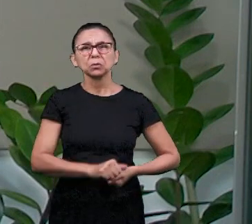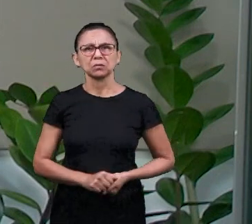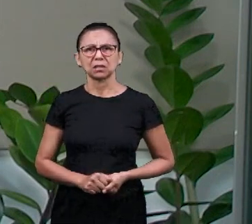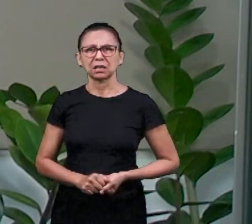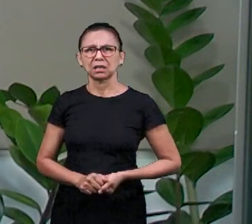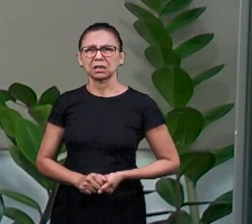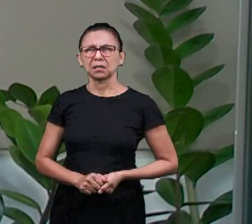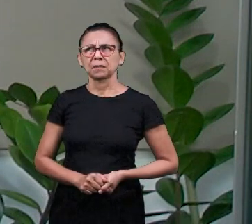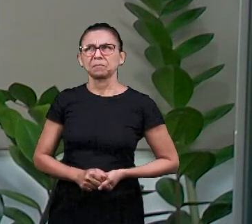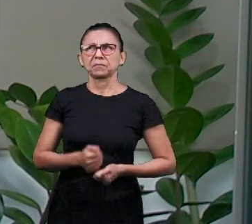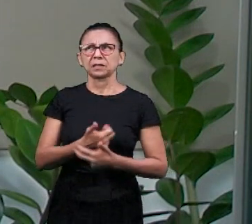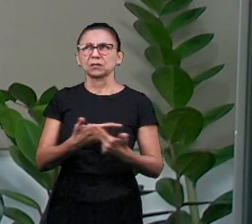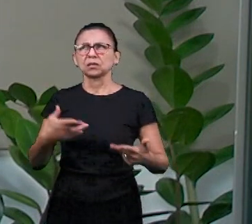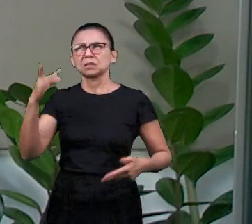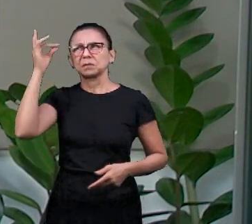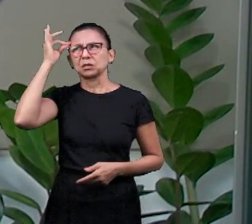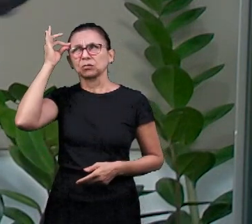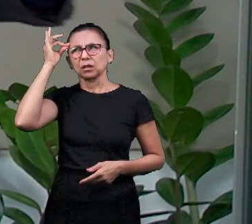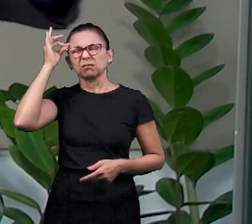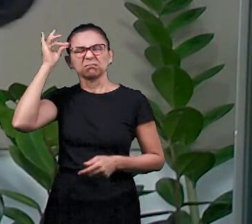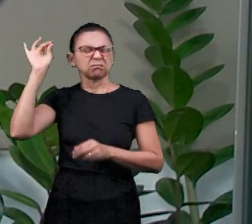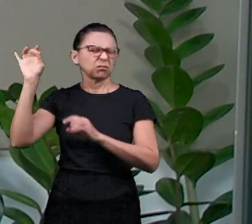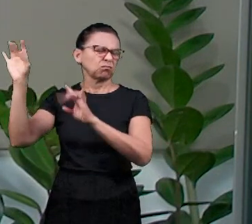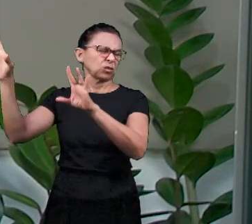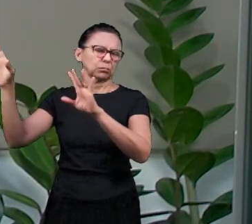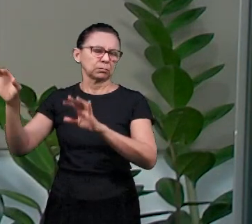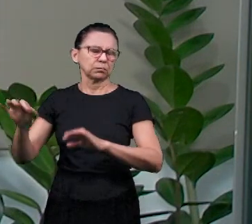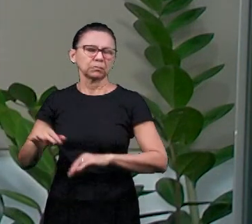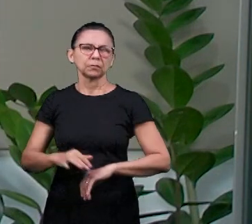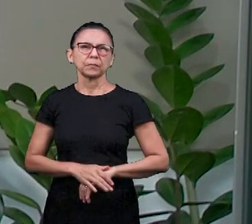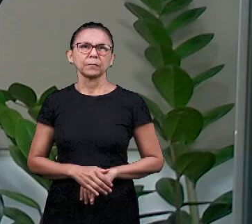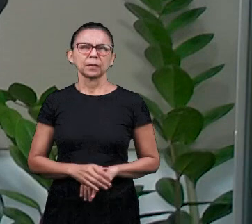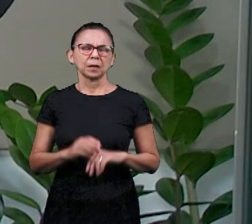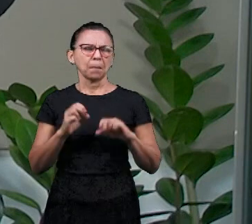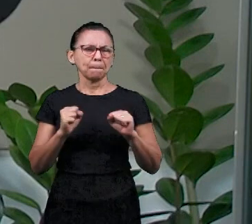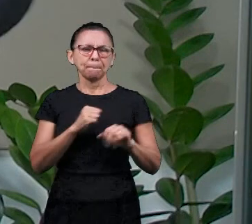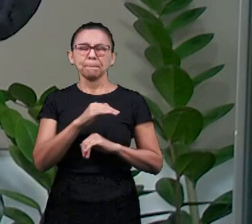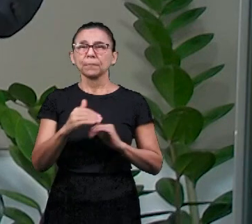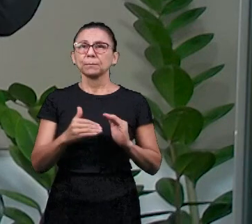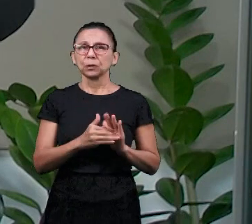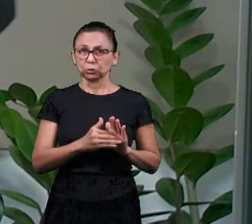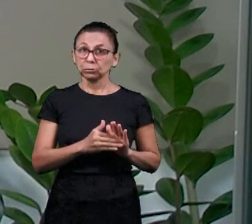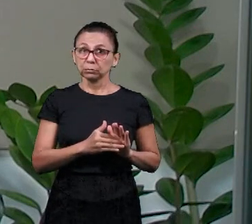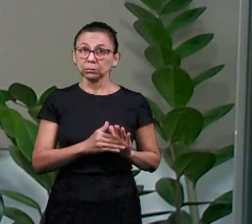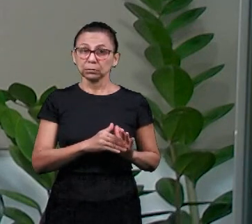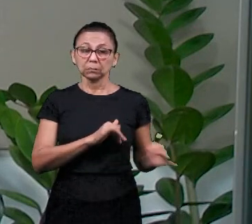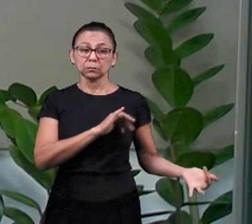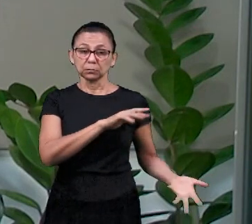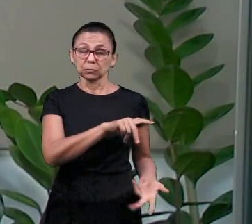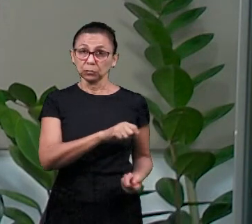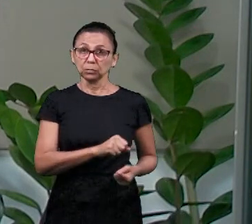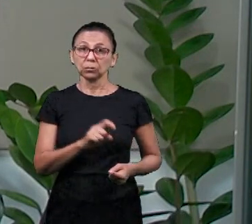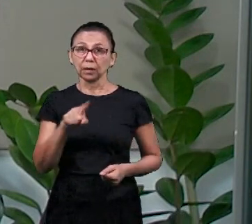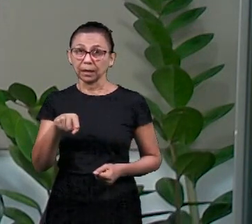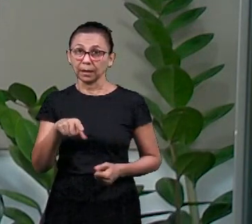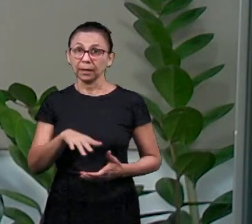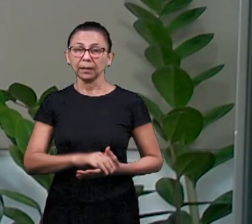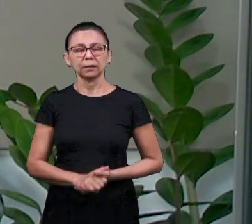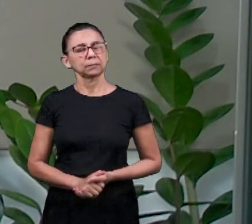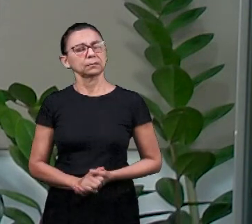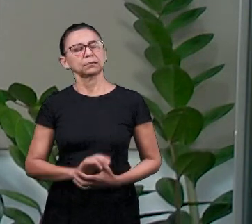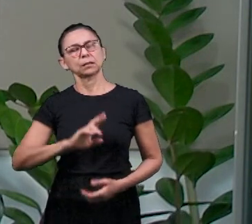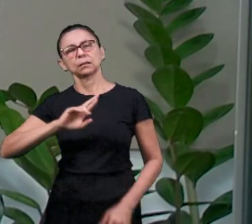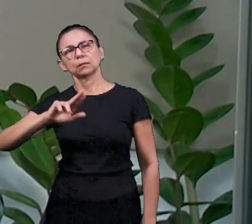Il suit le fleuve. Tout le monde peut manger le pain. Il peut faire... Non, le pain, on peut donner à n'importe qui. Le jus